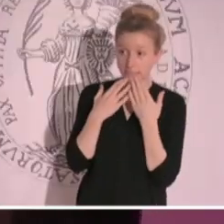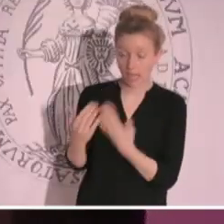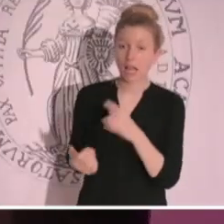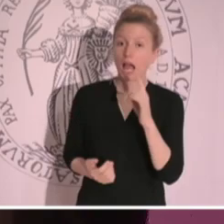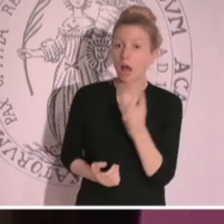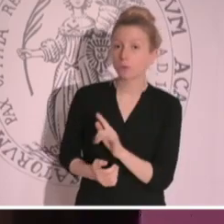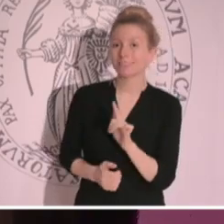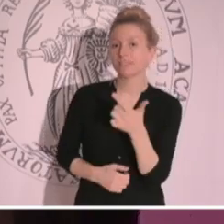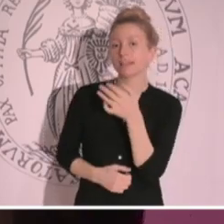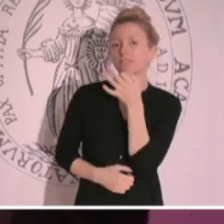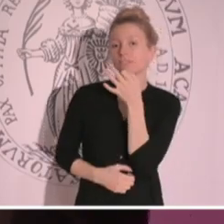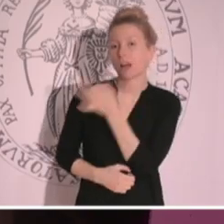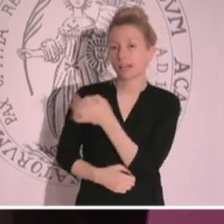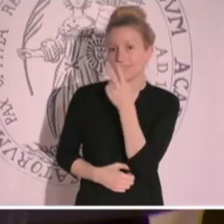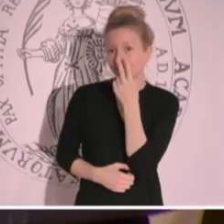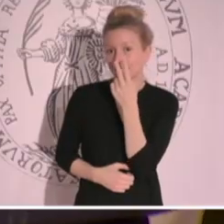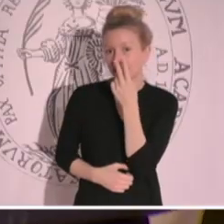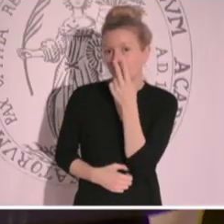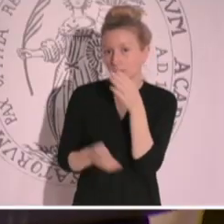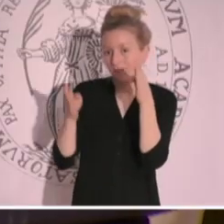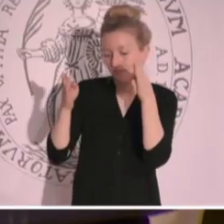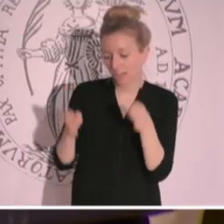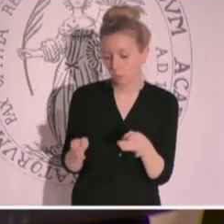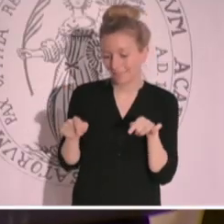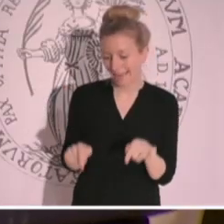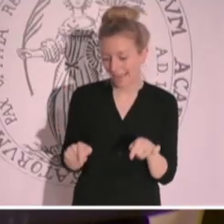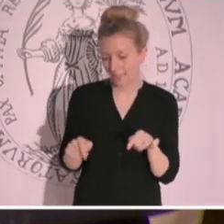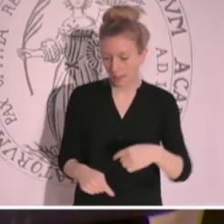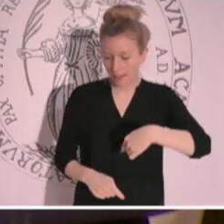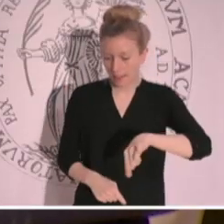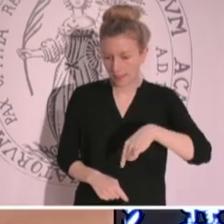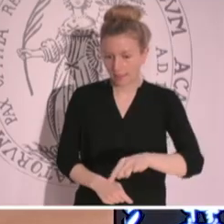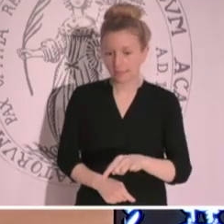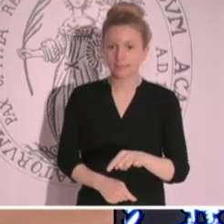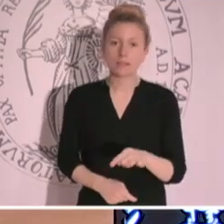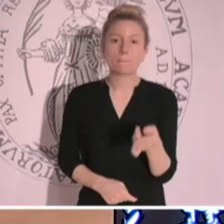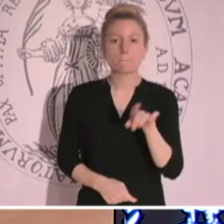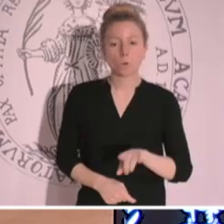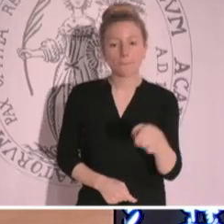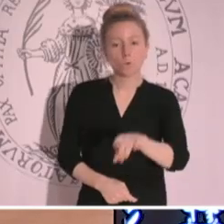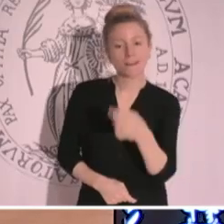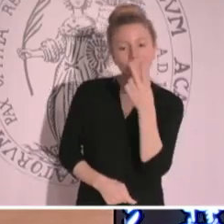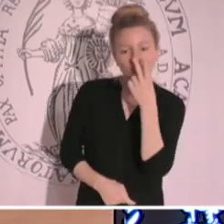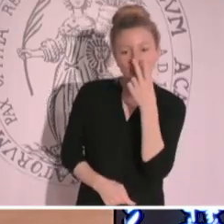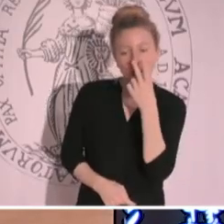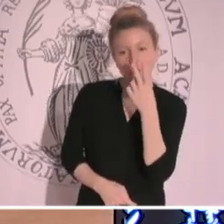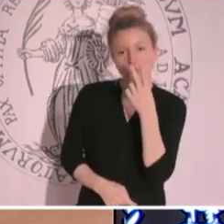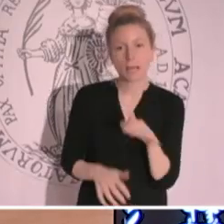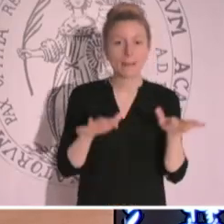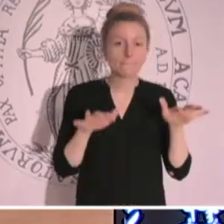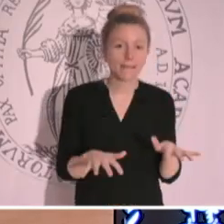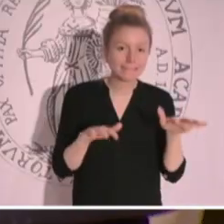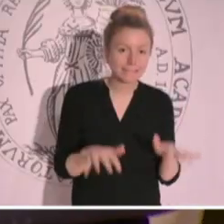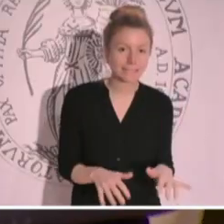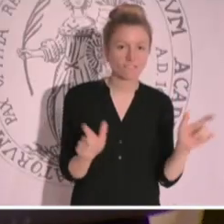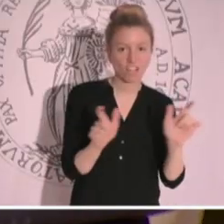Frage, wie sieht es in Ihrer Fakultät in dem kommenden Semester aus mit der Mischung aus Präsenz, Hybrid- und Digitallehre? Wie möchten Sie für